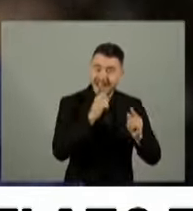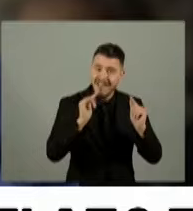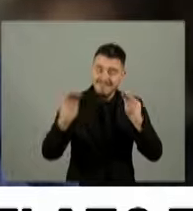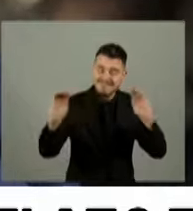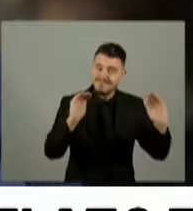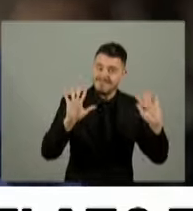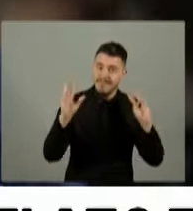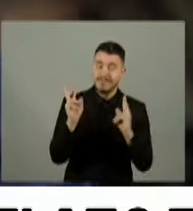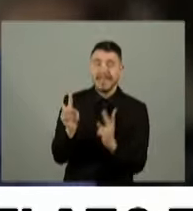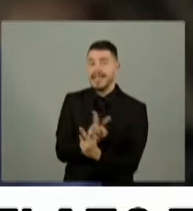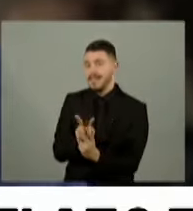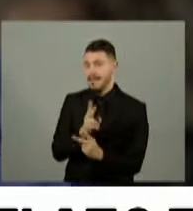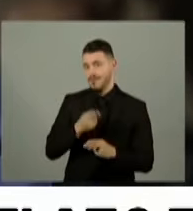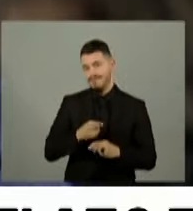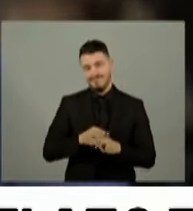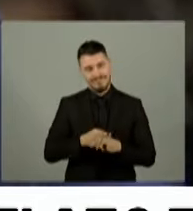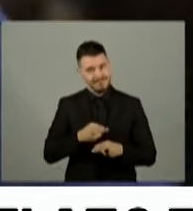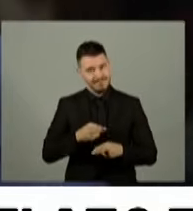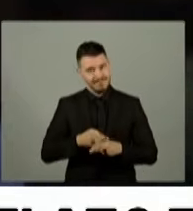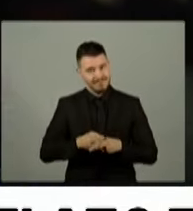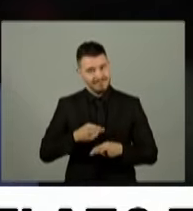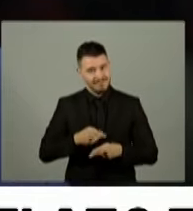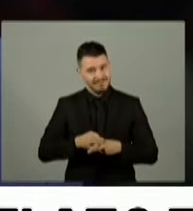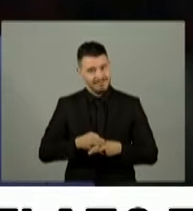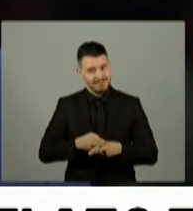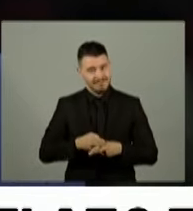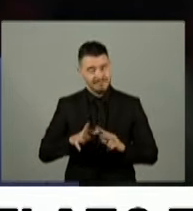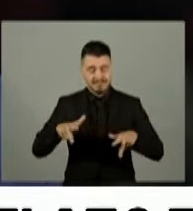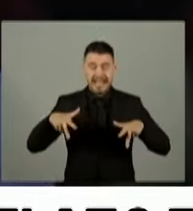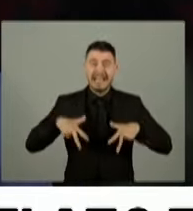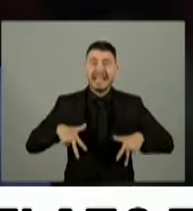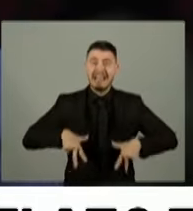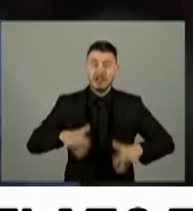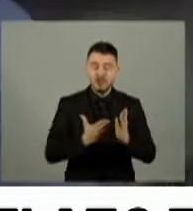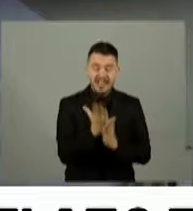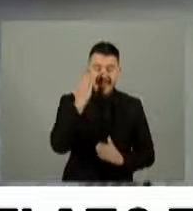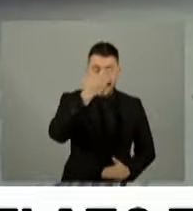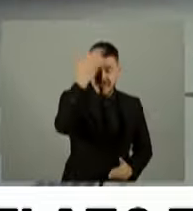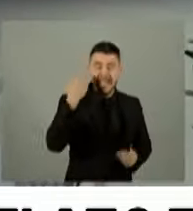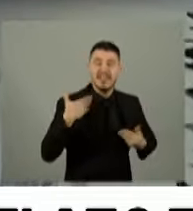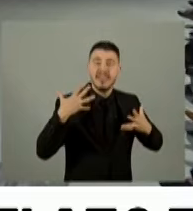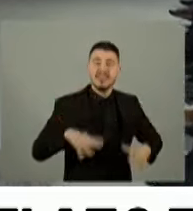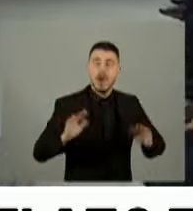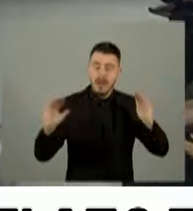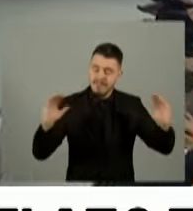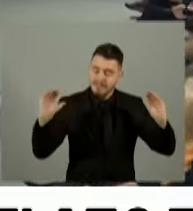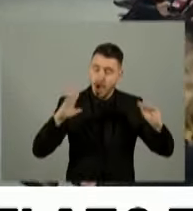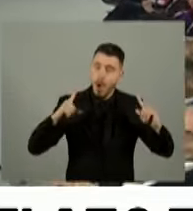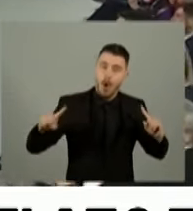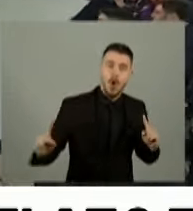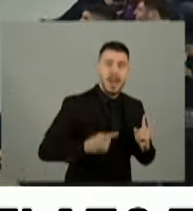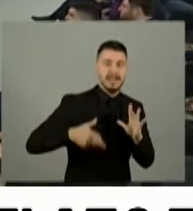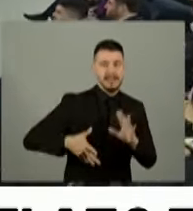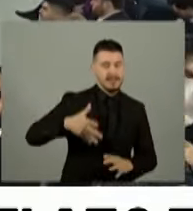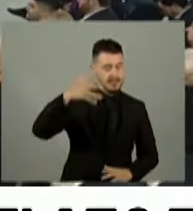γάντι και λέει: θα μου δώσετε ψήφο εμπιστοσύνης μέχρι τις εθνικές εκλογές, ώστε να κριθώ τότε, ή ξαναπάω στη βάση για να